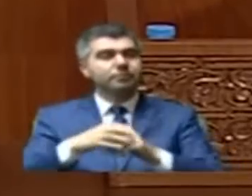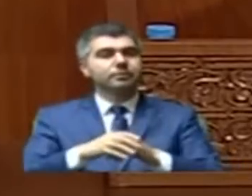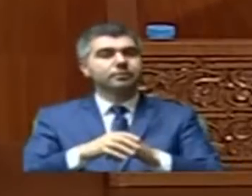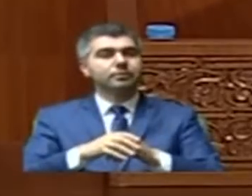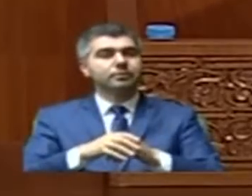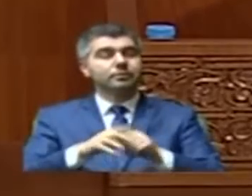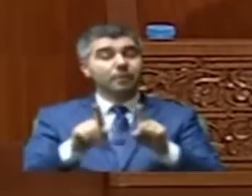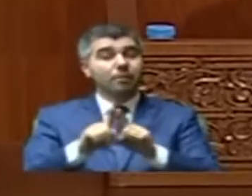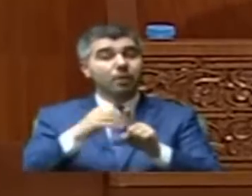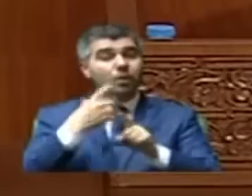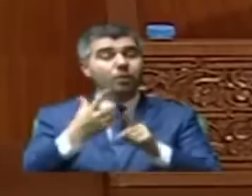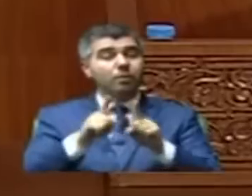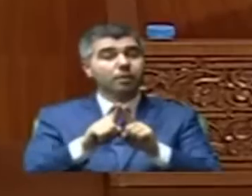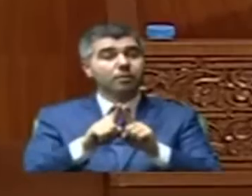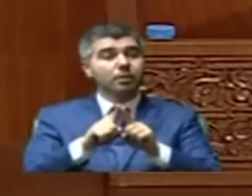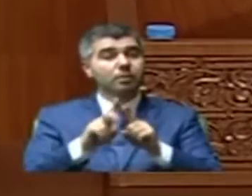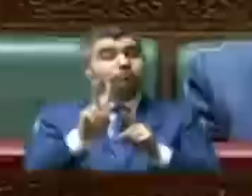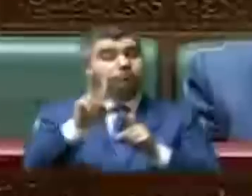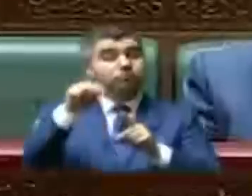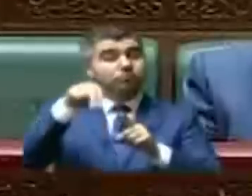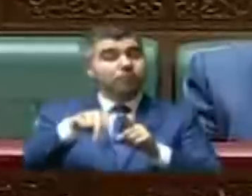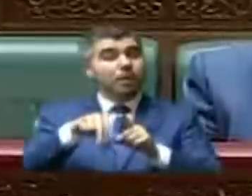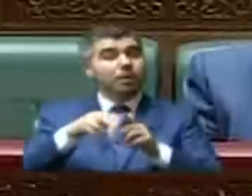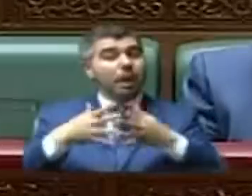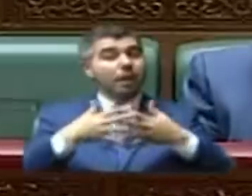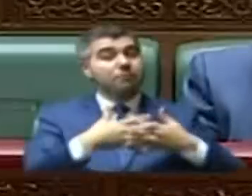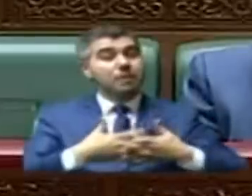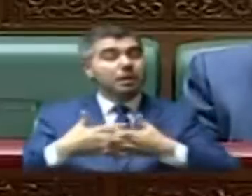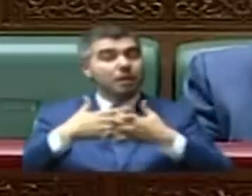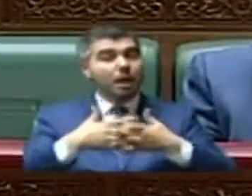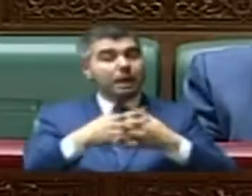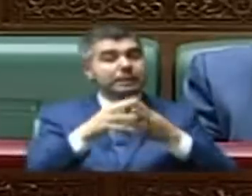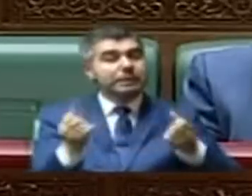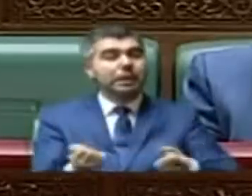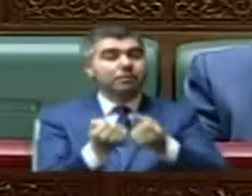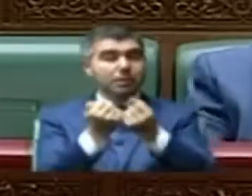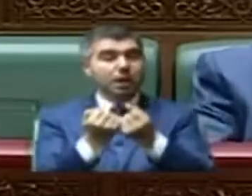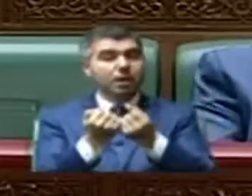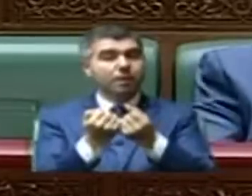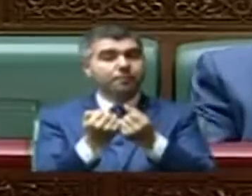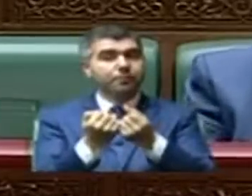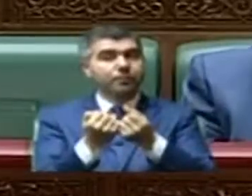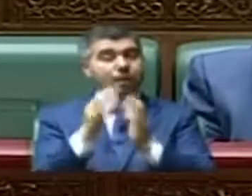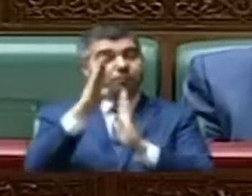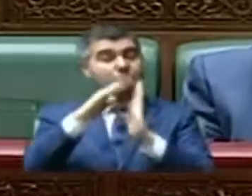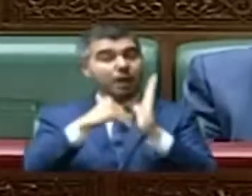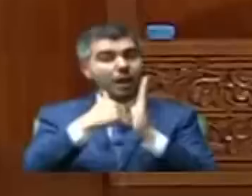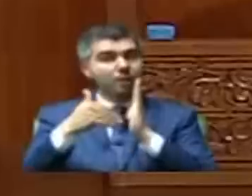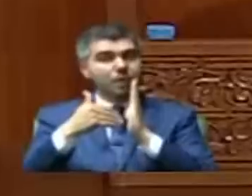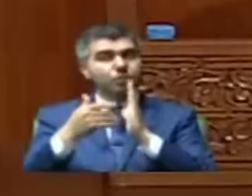مع مركز الامم المتحده للتنميه برنامج برنامج المتحده